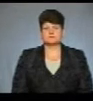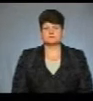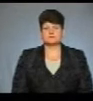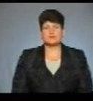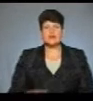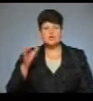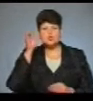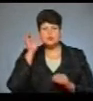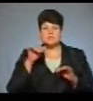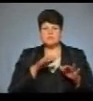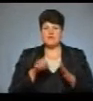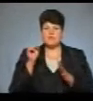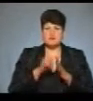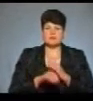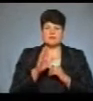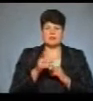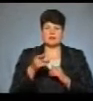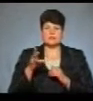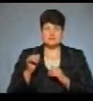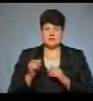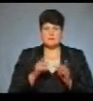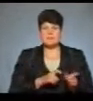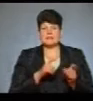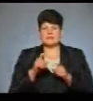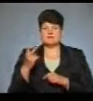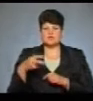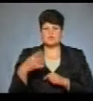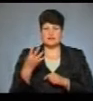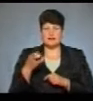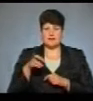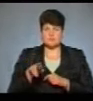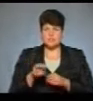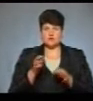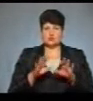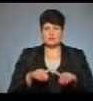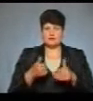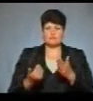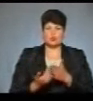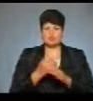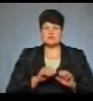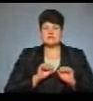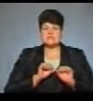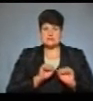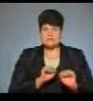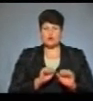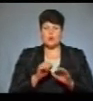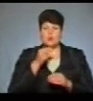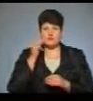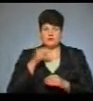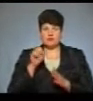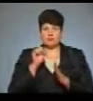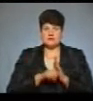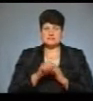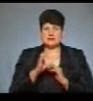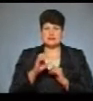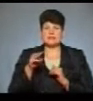Слухання у справі вбивства Віталія Гнатишина перенесли на 24 липня. Суд надав новому захиснику обвинуваченого у вбивстві Сергія